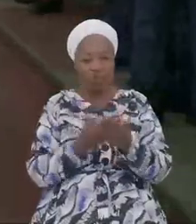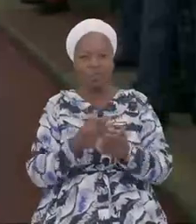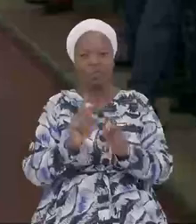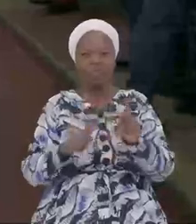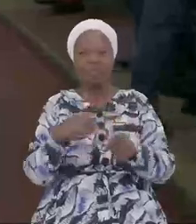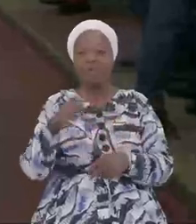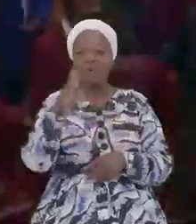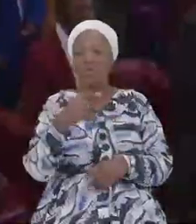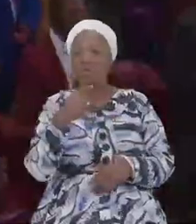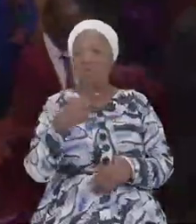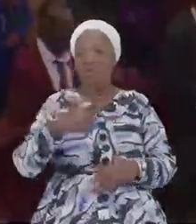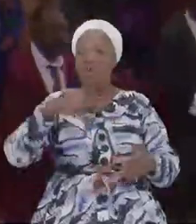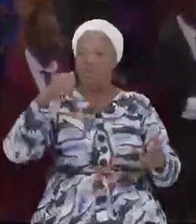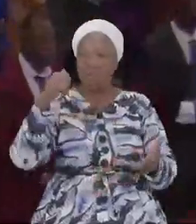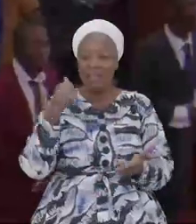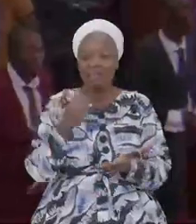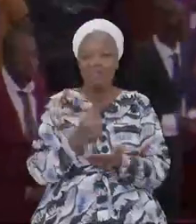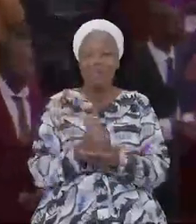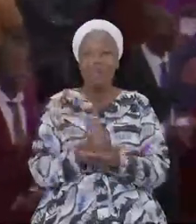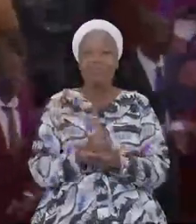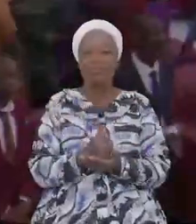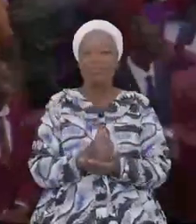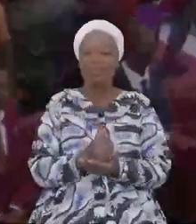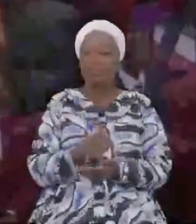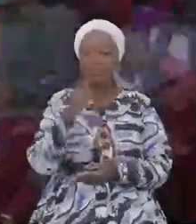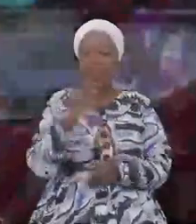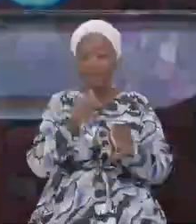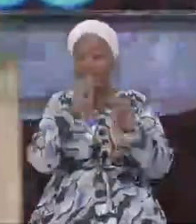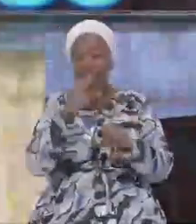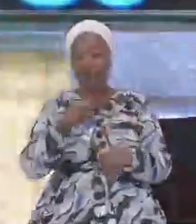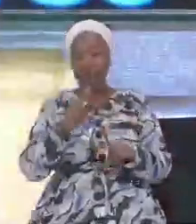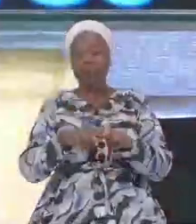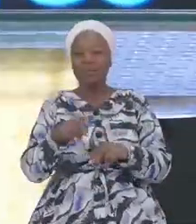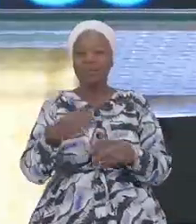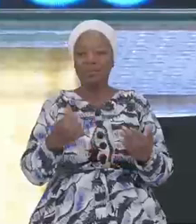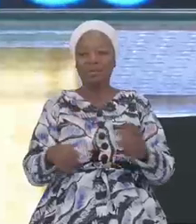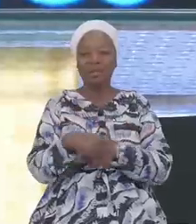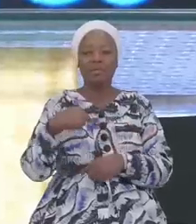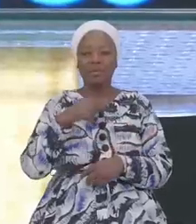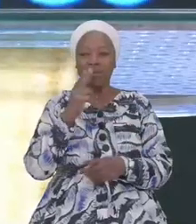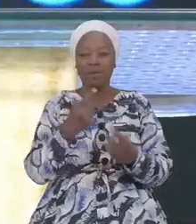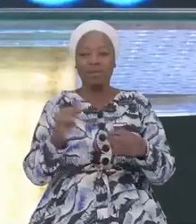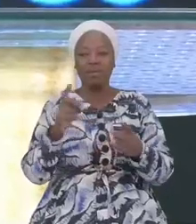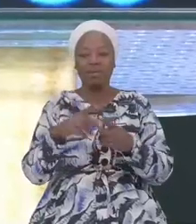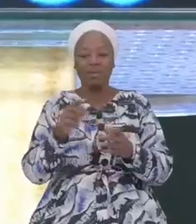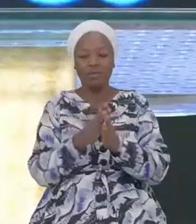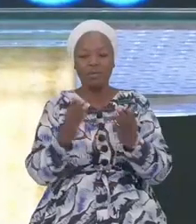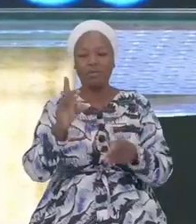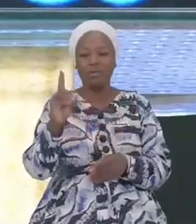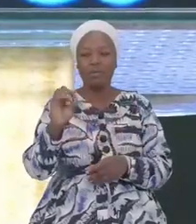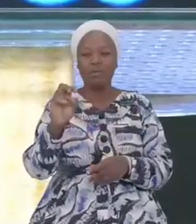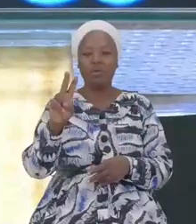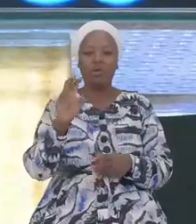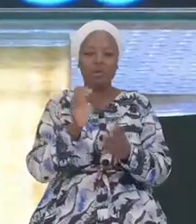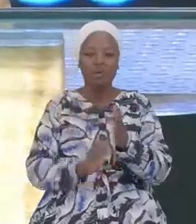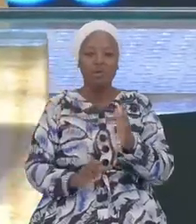Dieu réponde. Amen. Que Dieu vous bénisse. Aujourd'hui, nous sommes dans